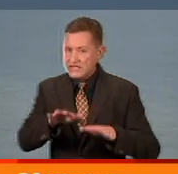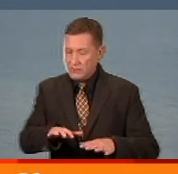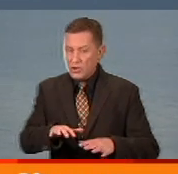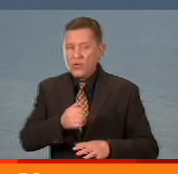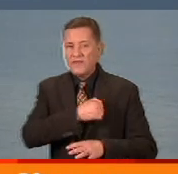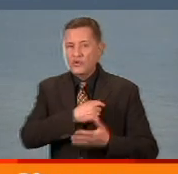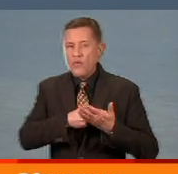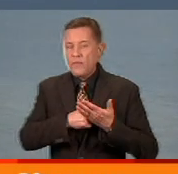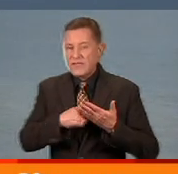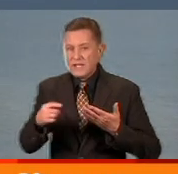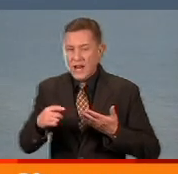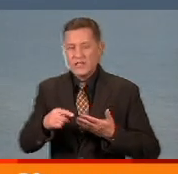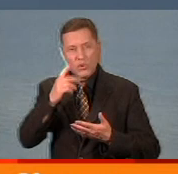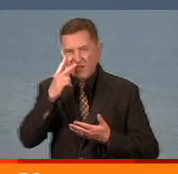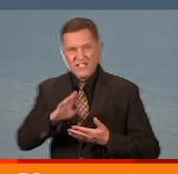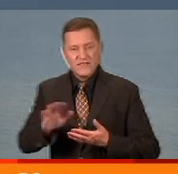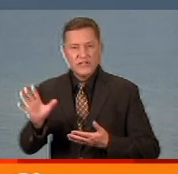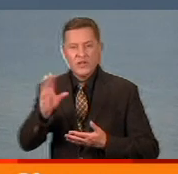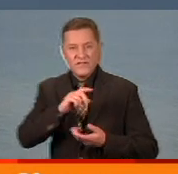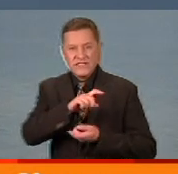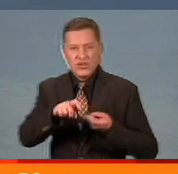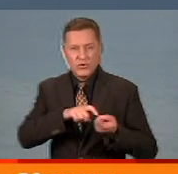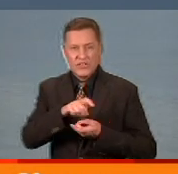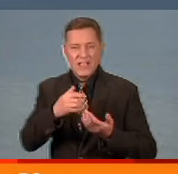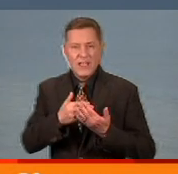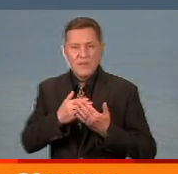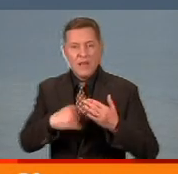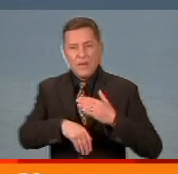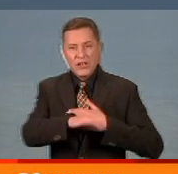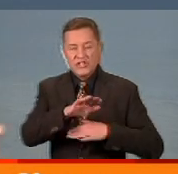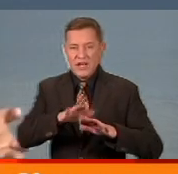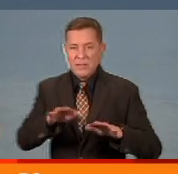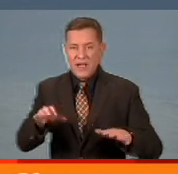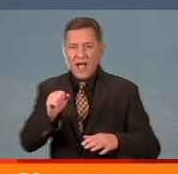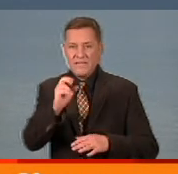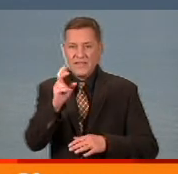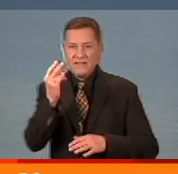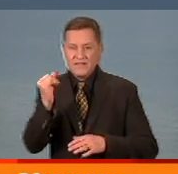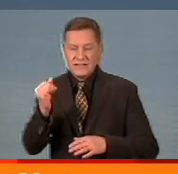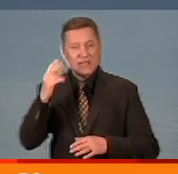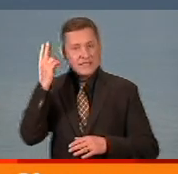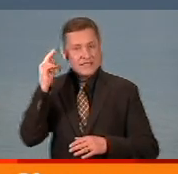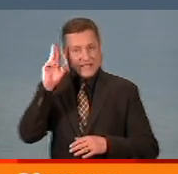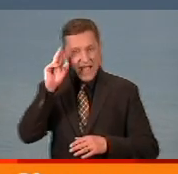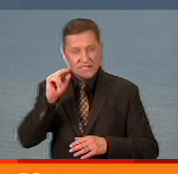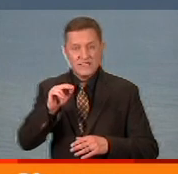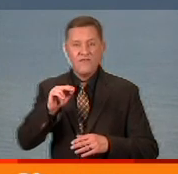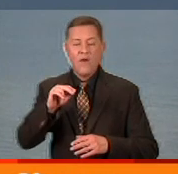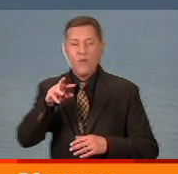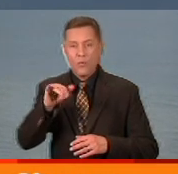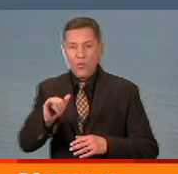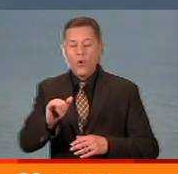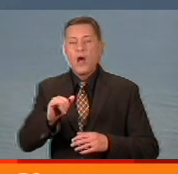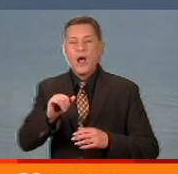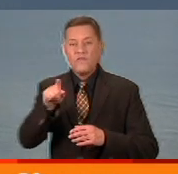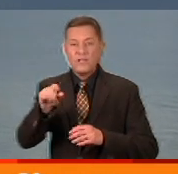що, незважаючи на усі чутки про те, що вони нібито полишили позиції в Авдіївці, Зайцевому або у Гнутовому, вони